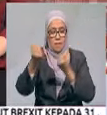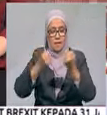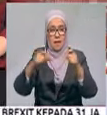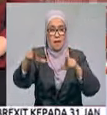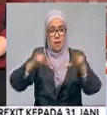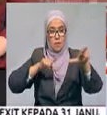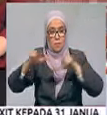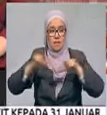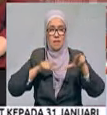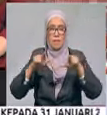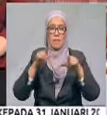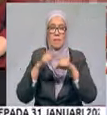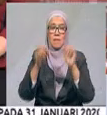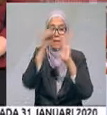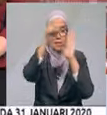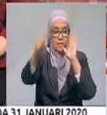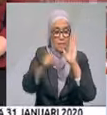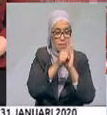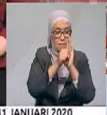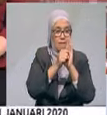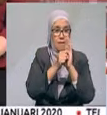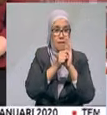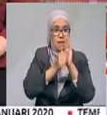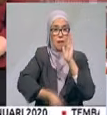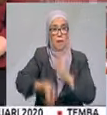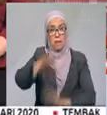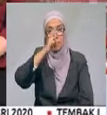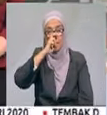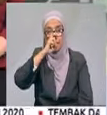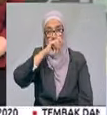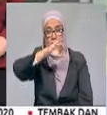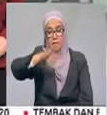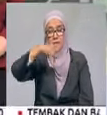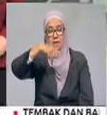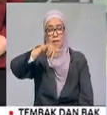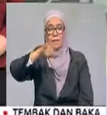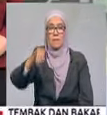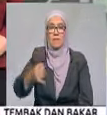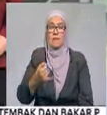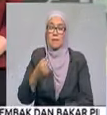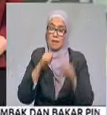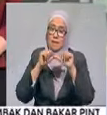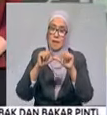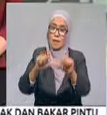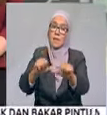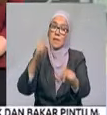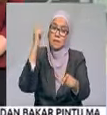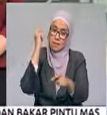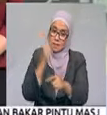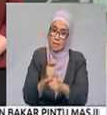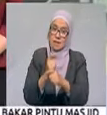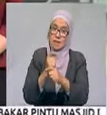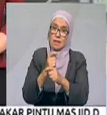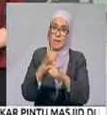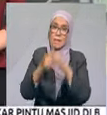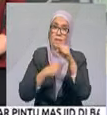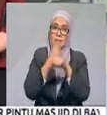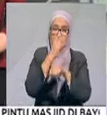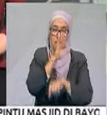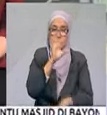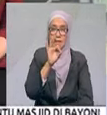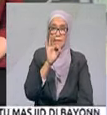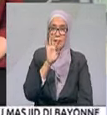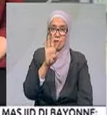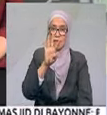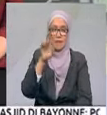itu, syarat kelayakan yang dikuatkuasa Jabatan Pengangkutan Jalan JPJ masih kekal sejak 1994